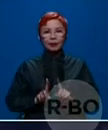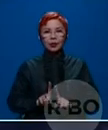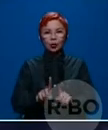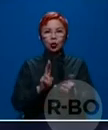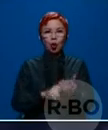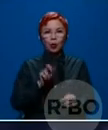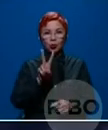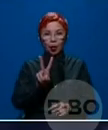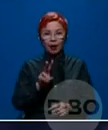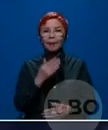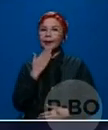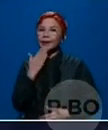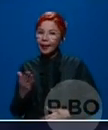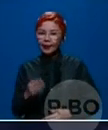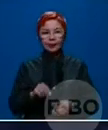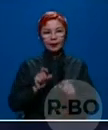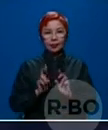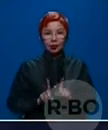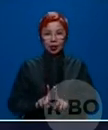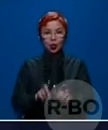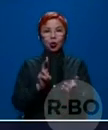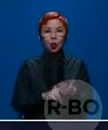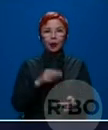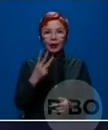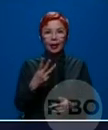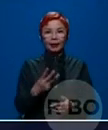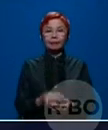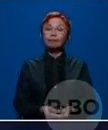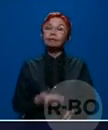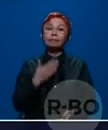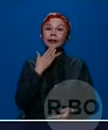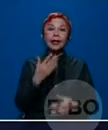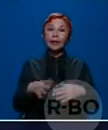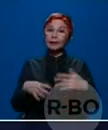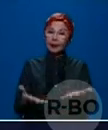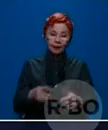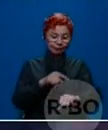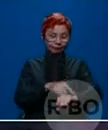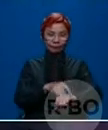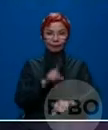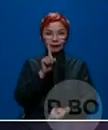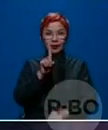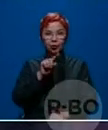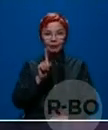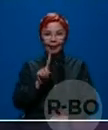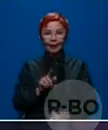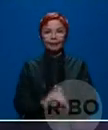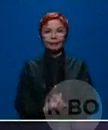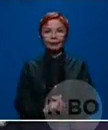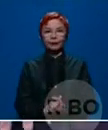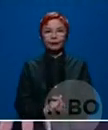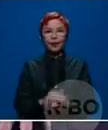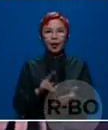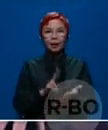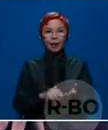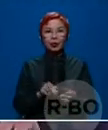bertanya kepada paslon 3 silakan pertanyaan disampaikan waktu anda adalah 1 menit paslon